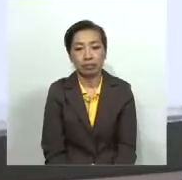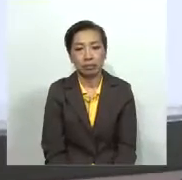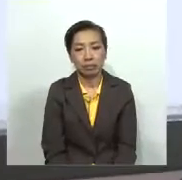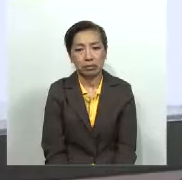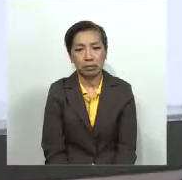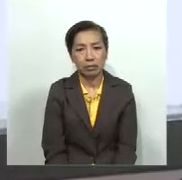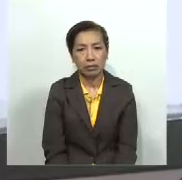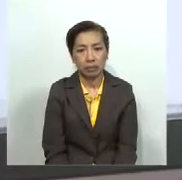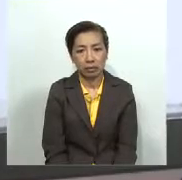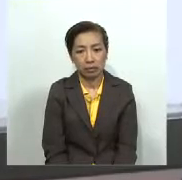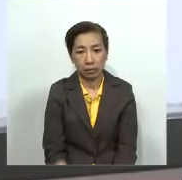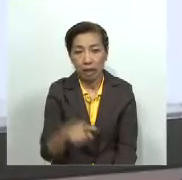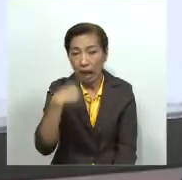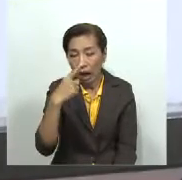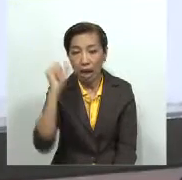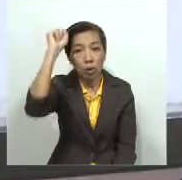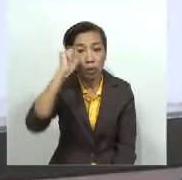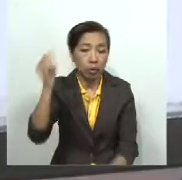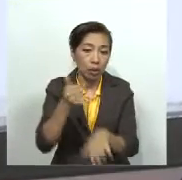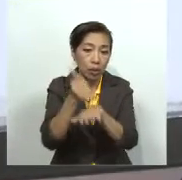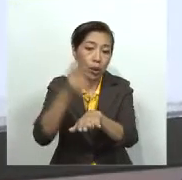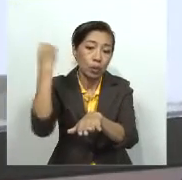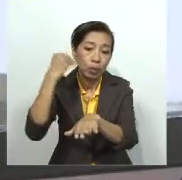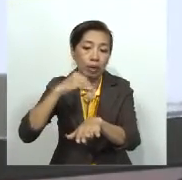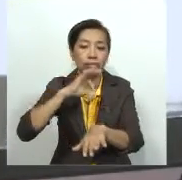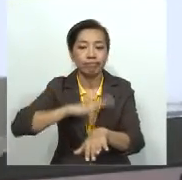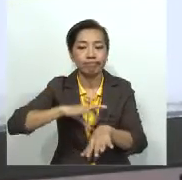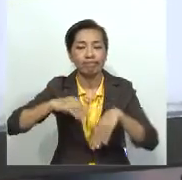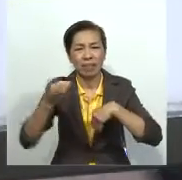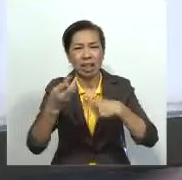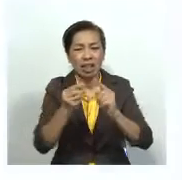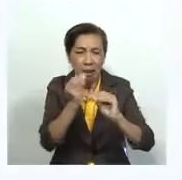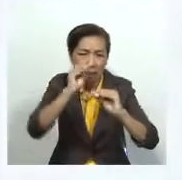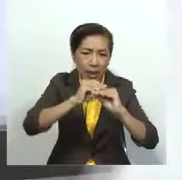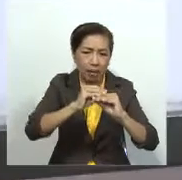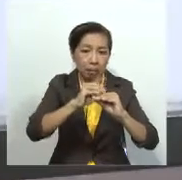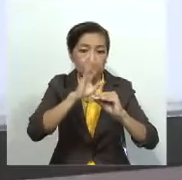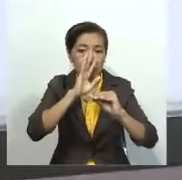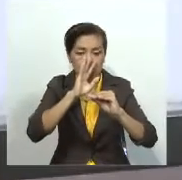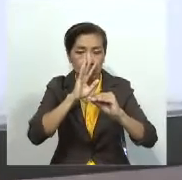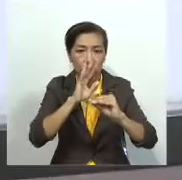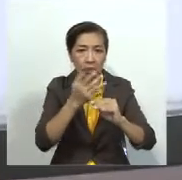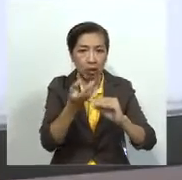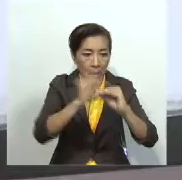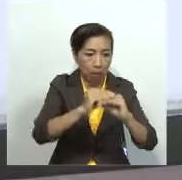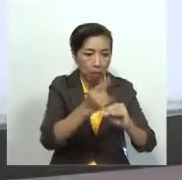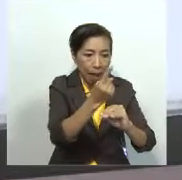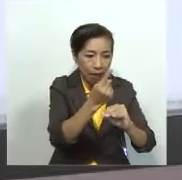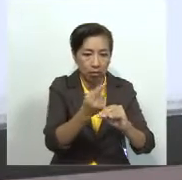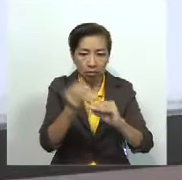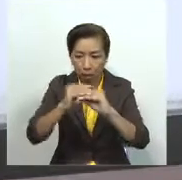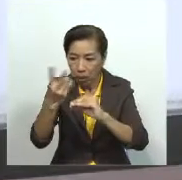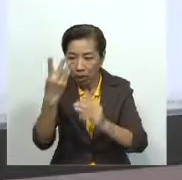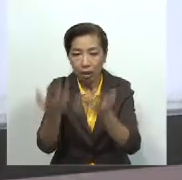มันก็มีผลกับคนที่เขาใช้ทุกวันอะแต่ถ้าคนมันก็บาท2บาทแต่ละสายมันก็มีผลเป็นหลักร้อยแต่ถ้าคน